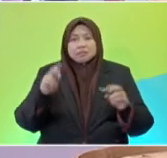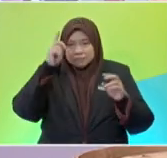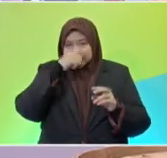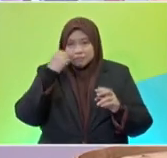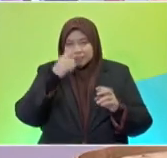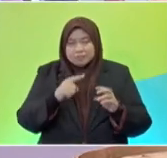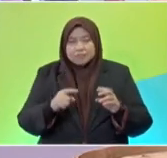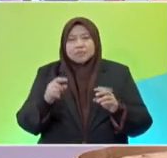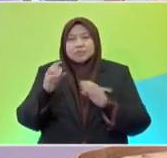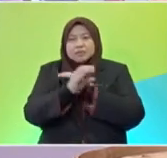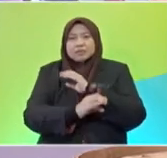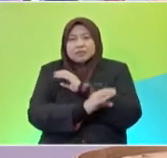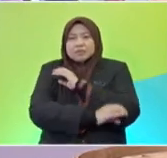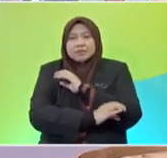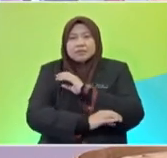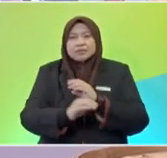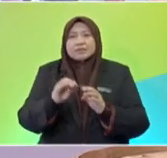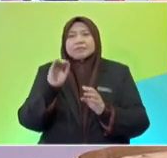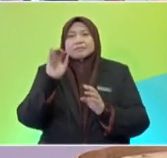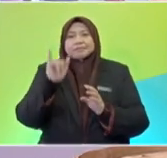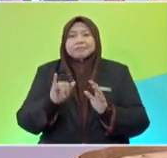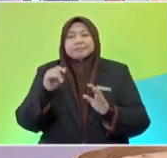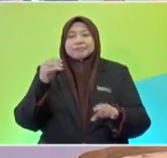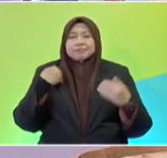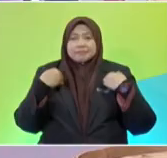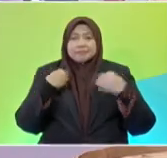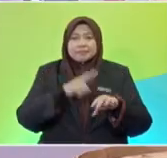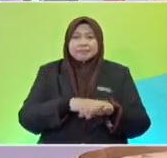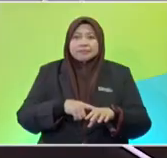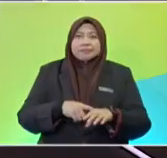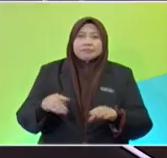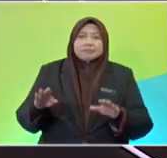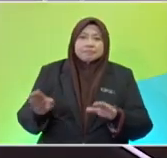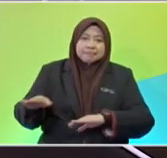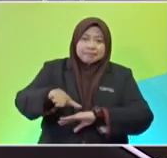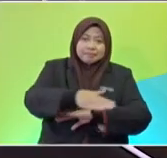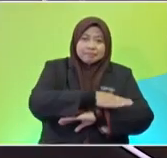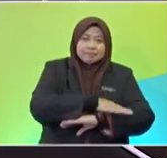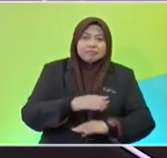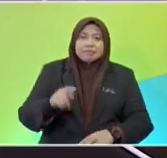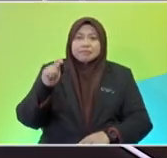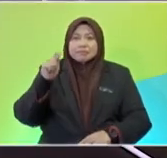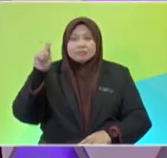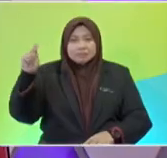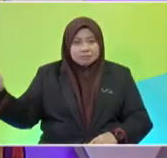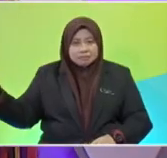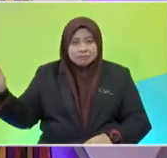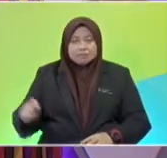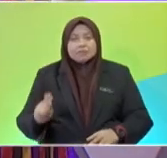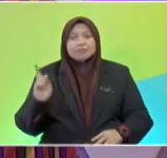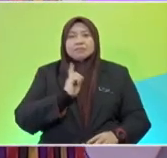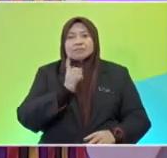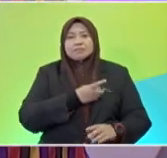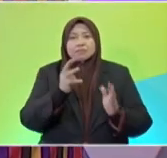di pantai timur jadi Cikgu apa yang saya gunakan dalam kelas kita pada hari ini Oke baik hari ini saya ingin berfokus kain atau